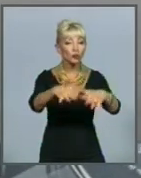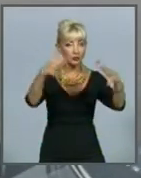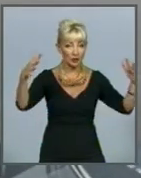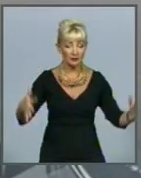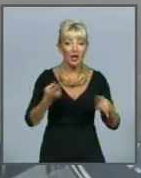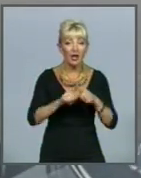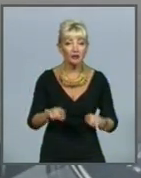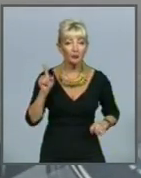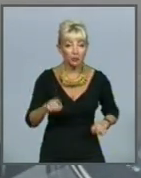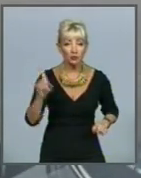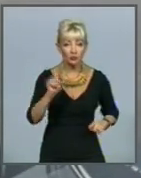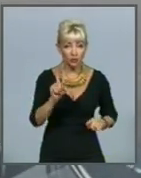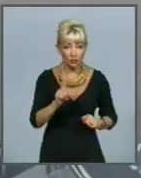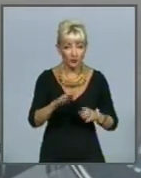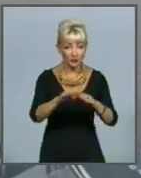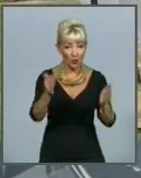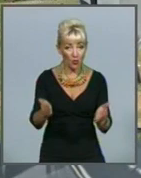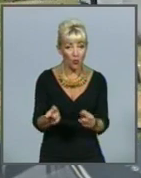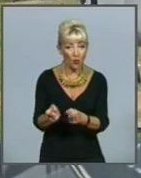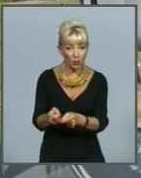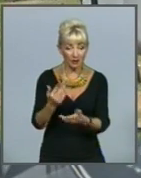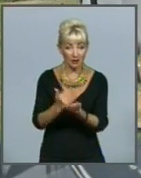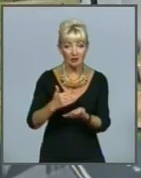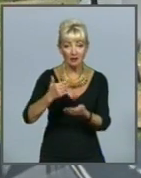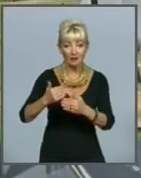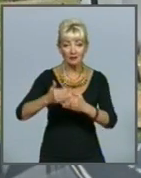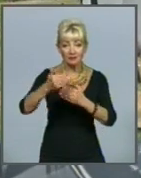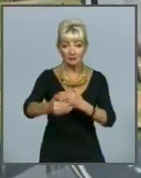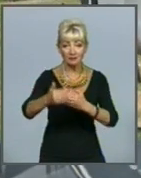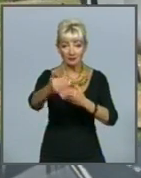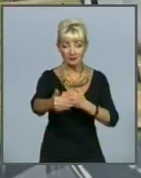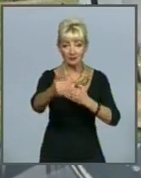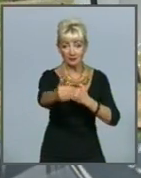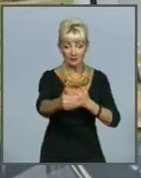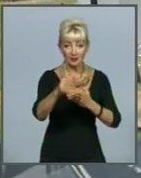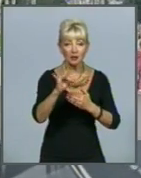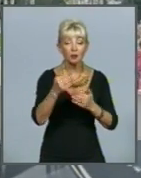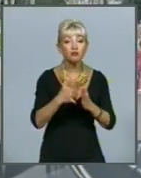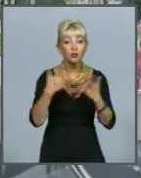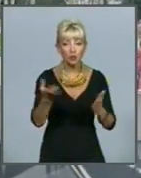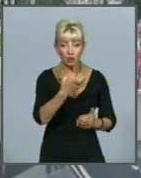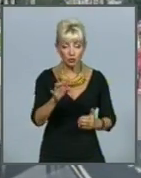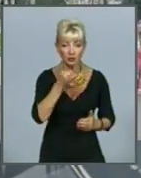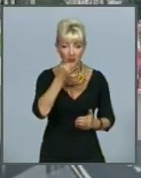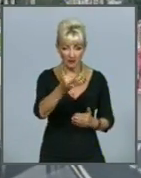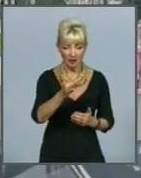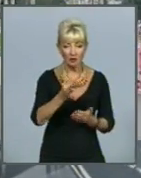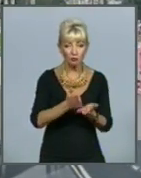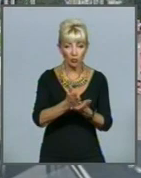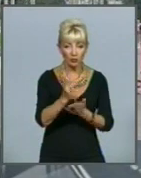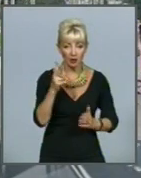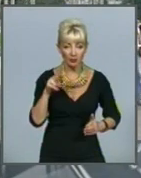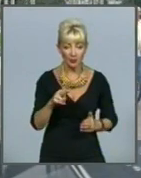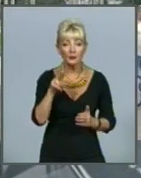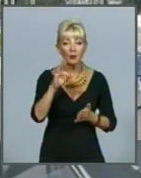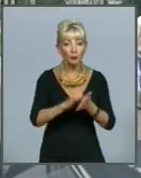урни встановлені по всьому периметру. І тут їх більше сотні, додають в профільному КП. У зв'язку з тим, що в реконструкцію